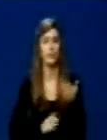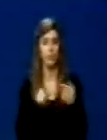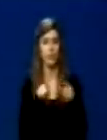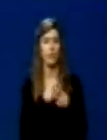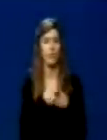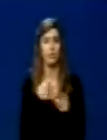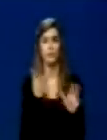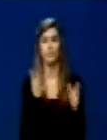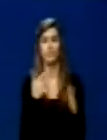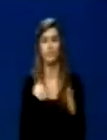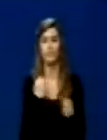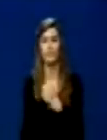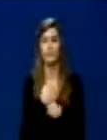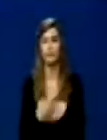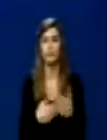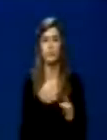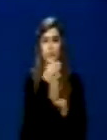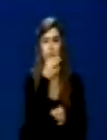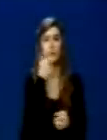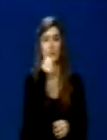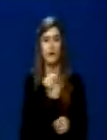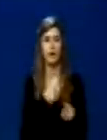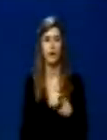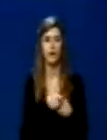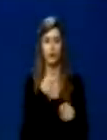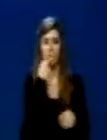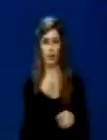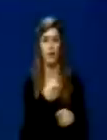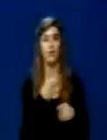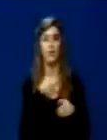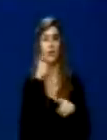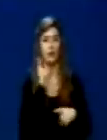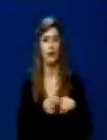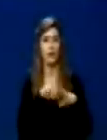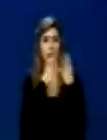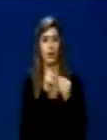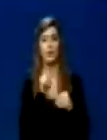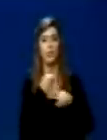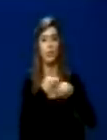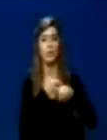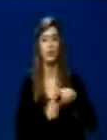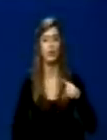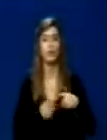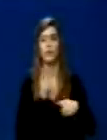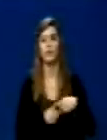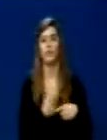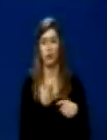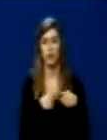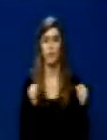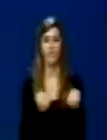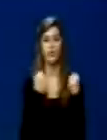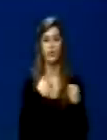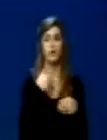mund të operojnë, sepse e vërteta gjysmake, pavarësisht saksisë së saj, prapë nuk është e tërë vërteta dhe rrjedhimisht e kemi të vështirë që ta vlerësojmë punën e